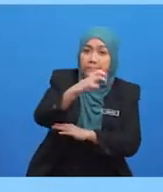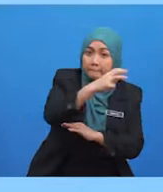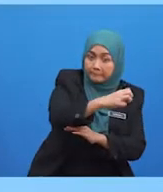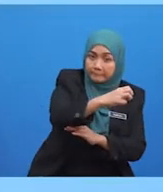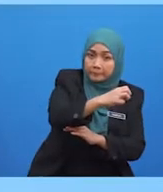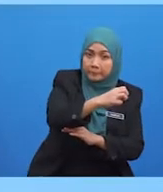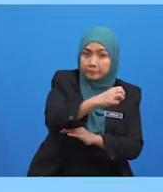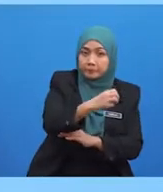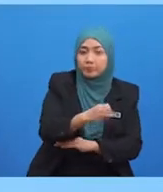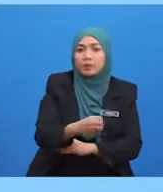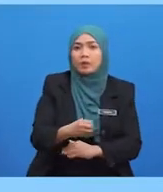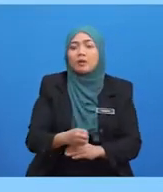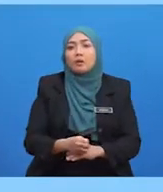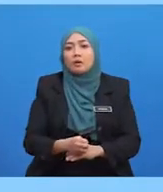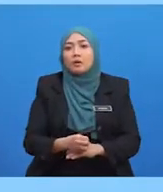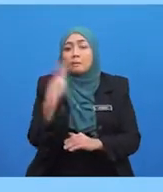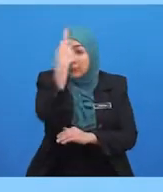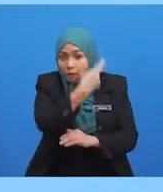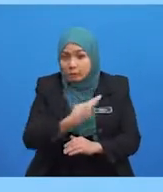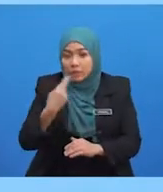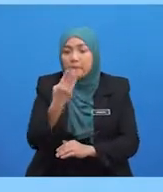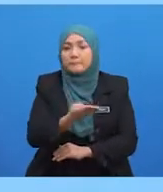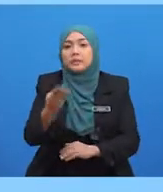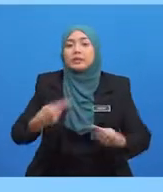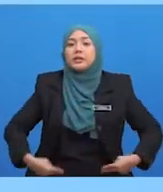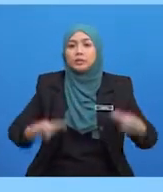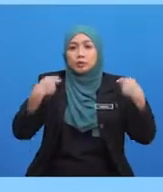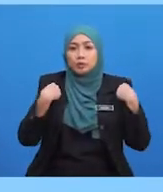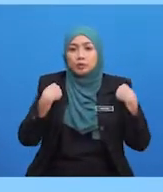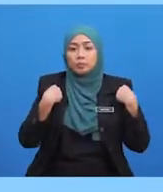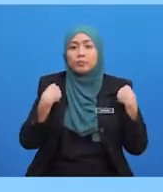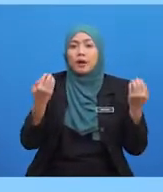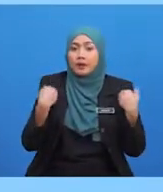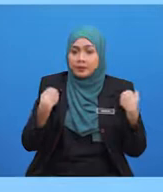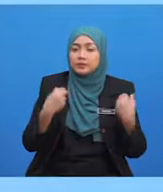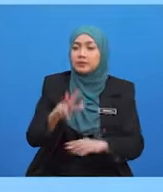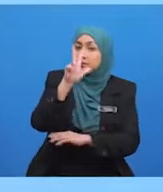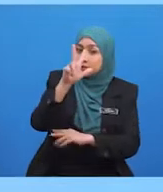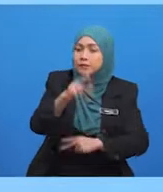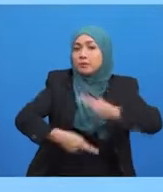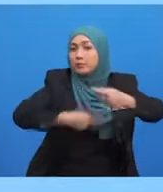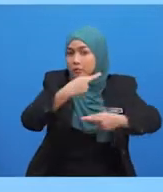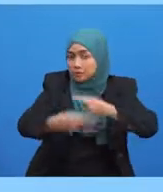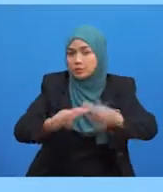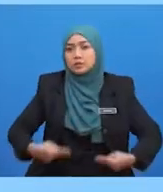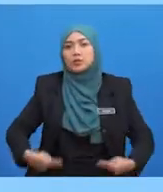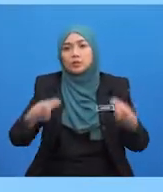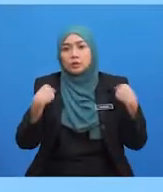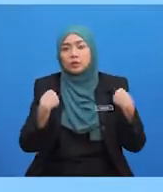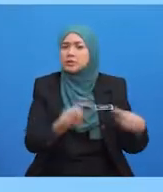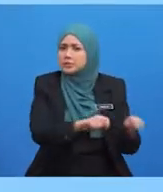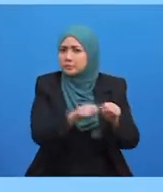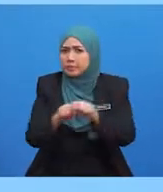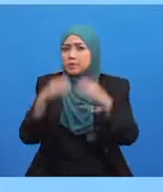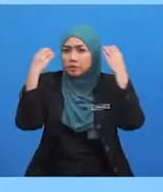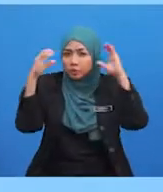mikroorganisma ini merupakan benda hidup yang menjalani tiga proses hidup seperti yang telah cikgu nyatakan